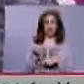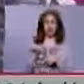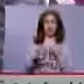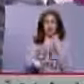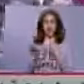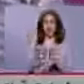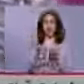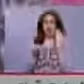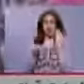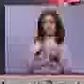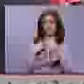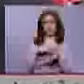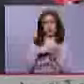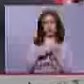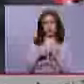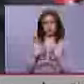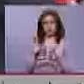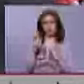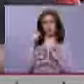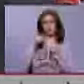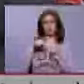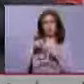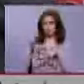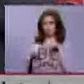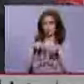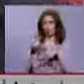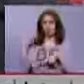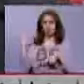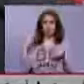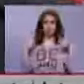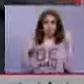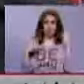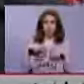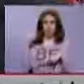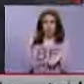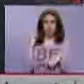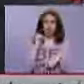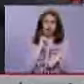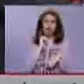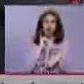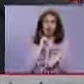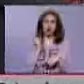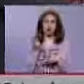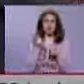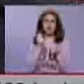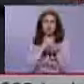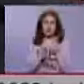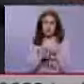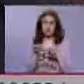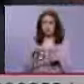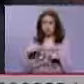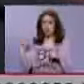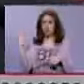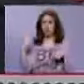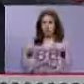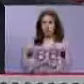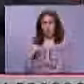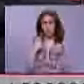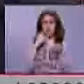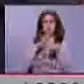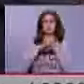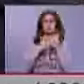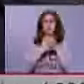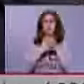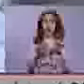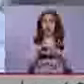يعني بقى كل حاجه مشكله بقت صعبه. كل حاجه غاليه، في الدنيا مش غالي، حرام يعني، ولا في فلوس ولا حاجه غاليه، ومواصلات زحمه والدنيا